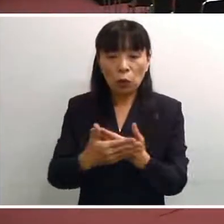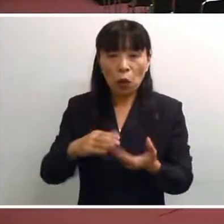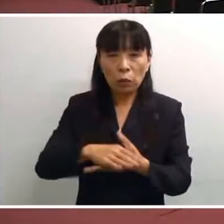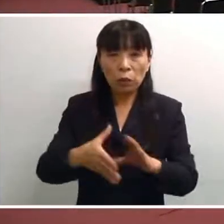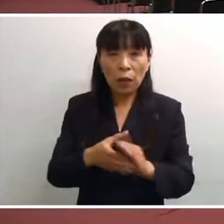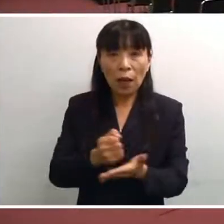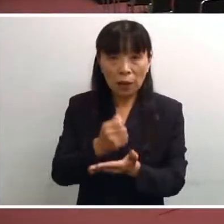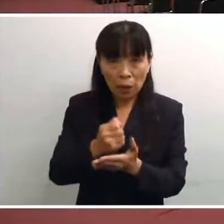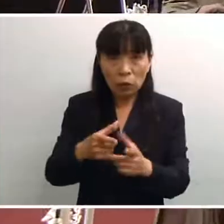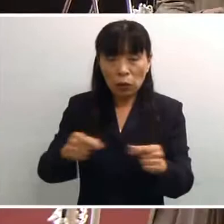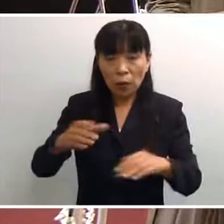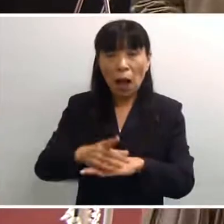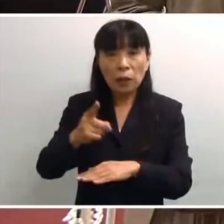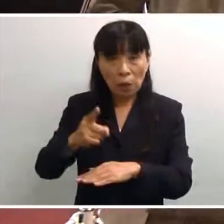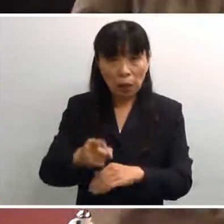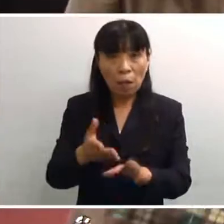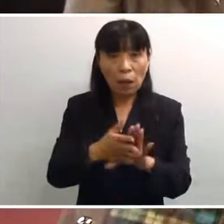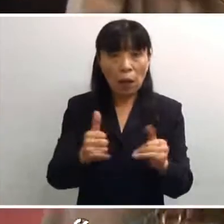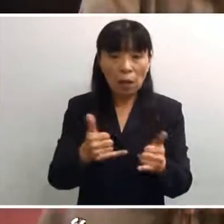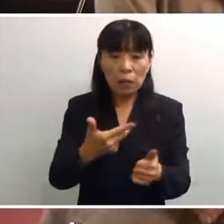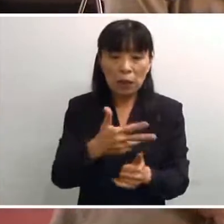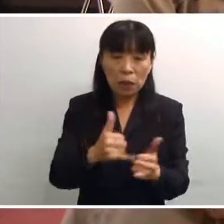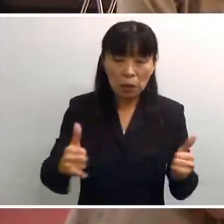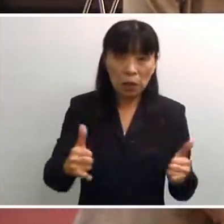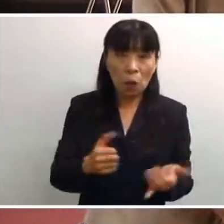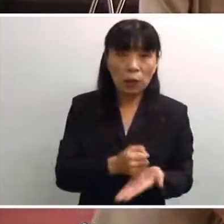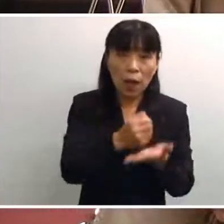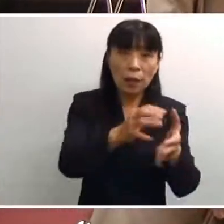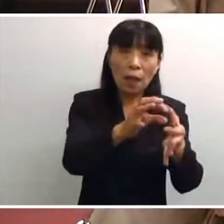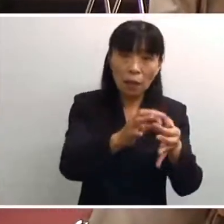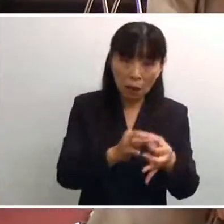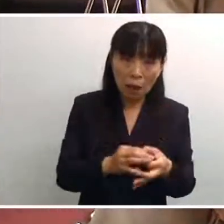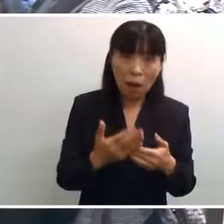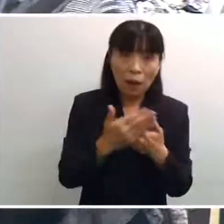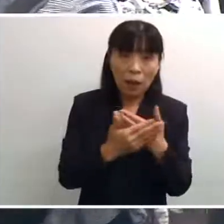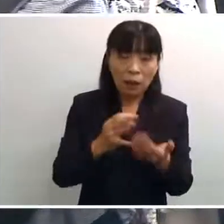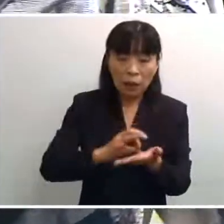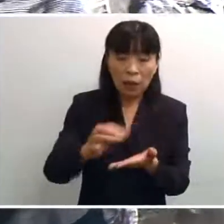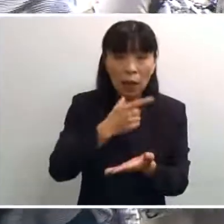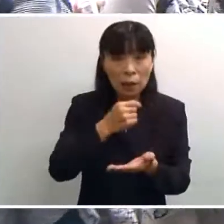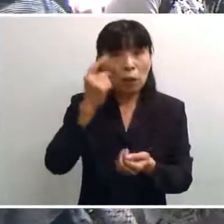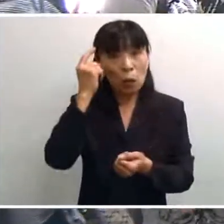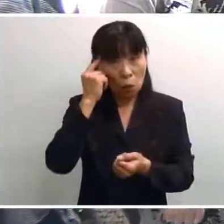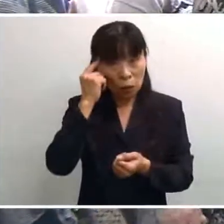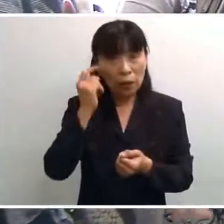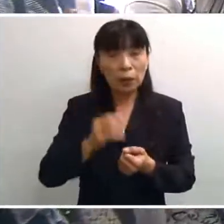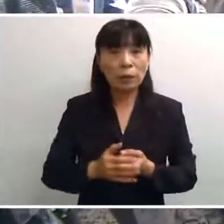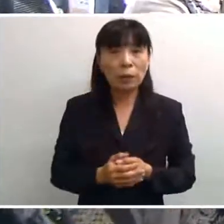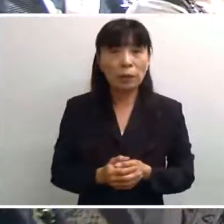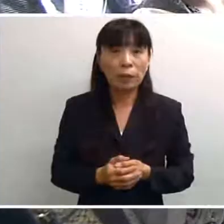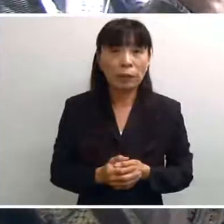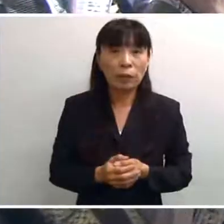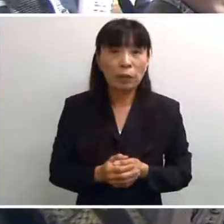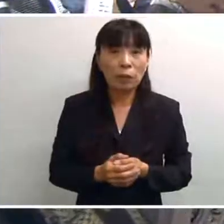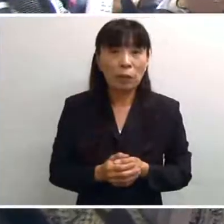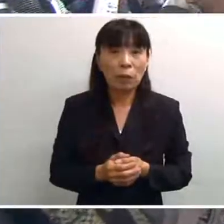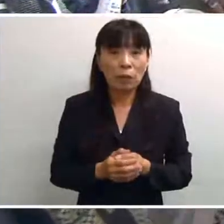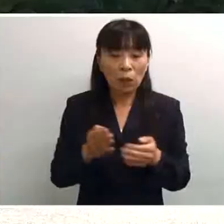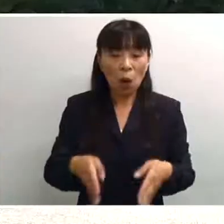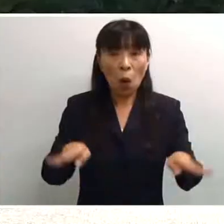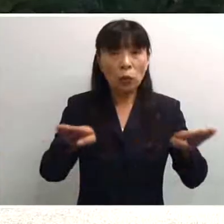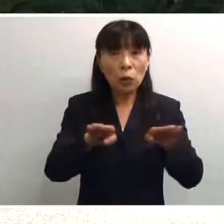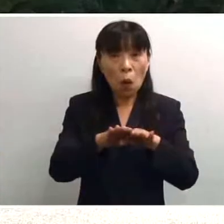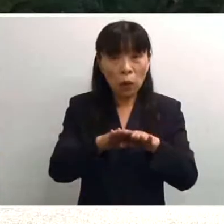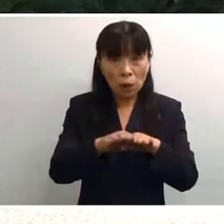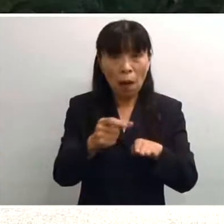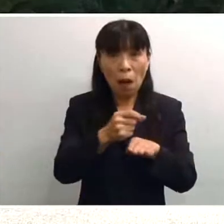です。ぜひこれからもね、これ県民市民の財産ですから、大事に使っていきたいというふうに思ってます。はい、